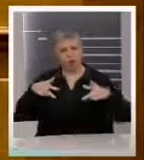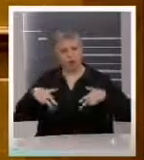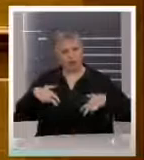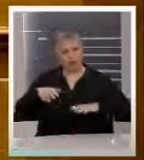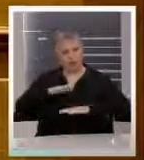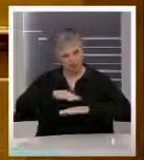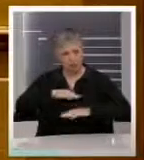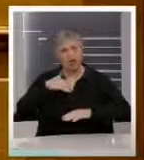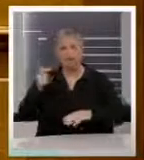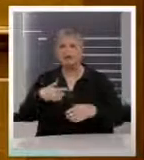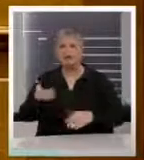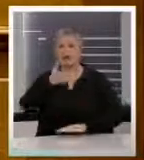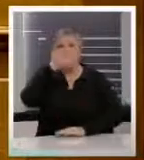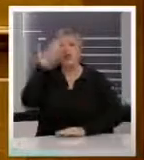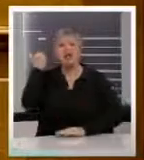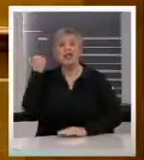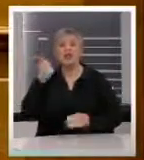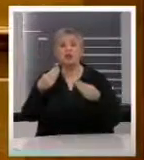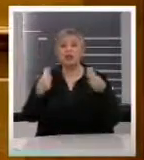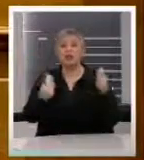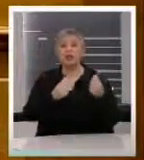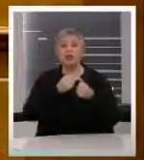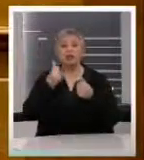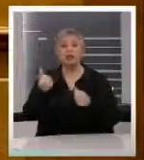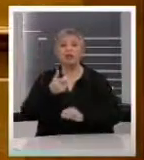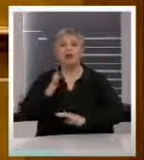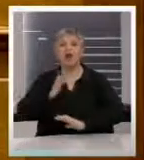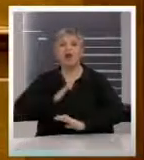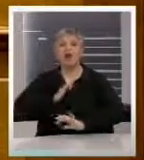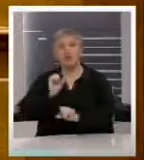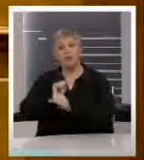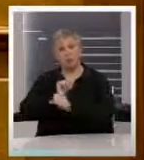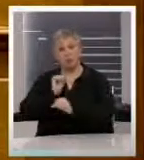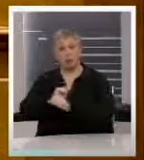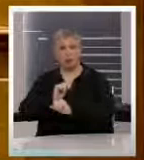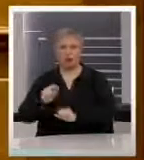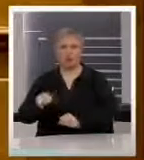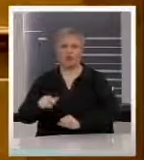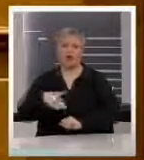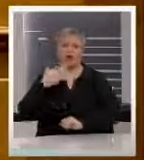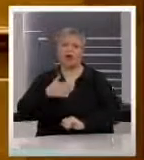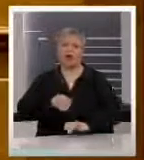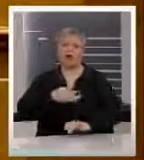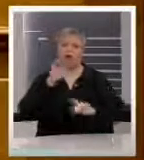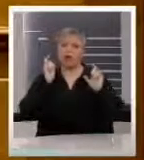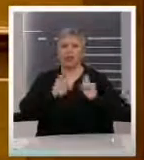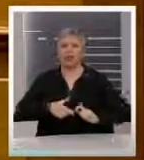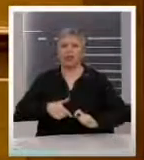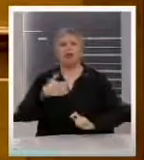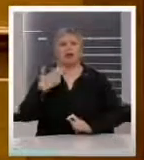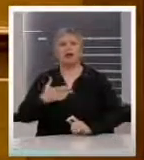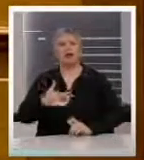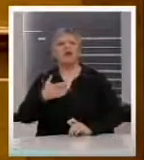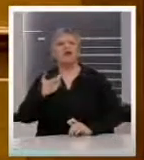του προσωπικού. Αυτά τα δύο, δυστυχώς για την αξιωματική αντιπολίτευση, καθιστούν τα στελέχη ικανά να αντιλαμβάνονται ποιος τους